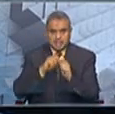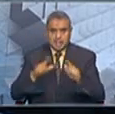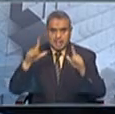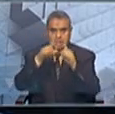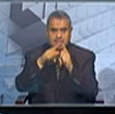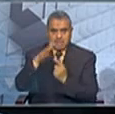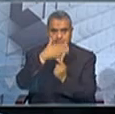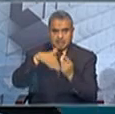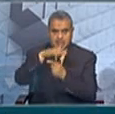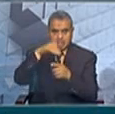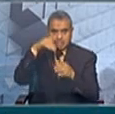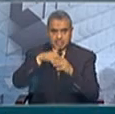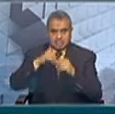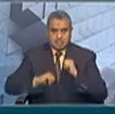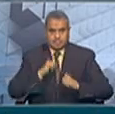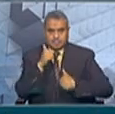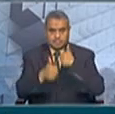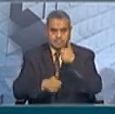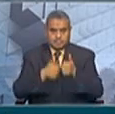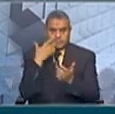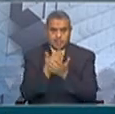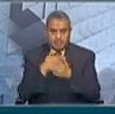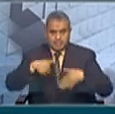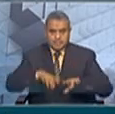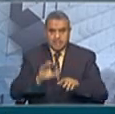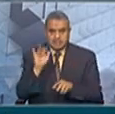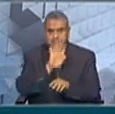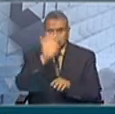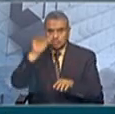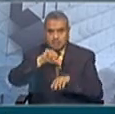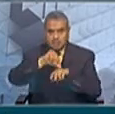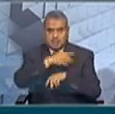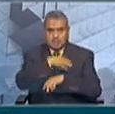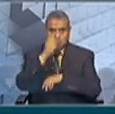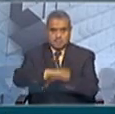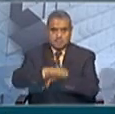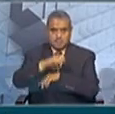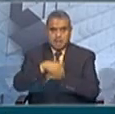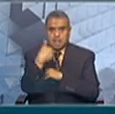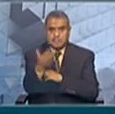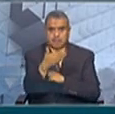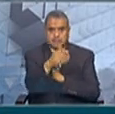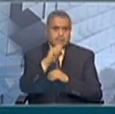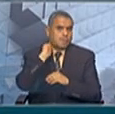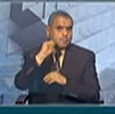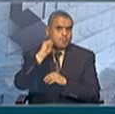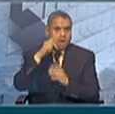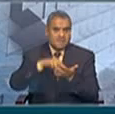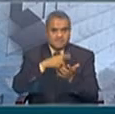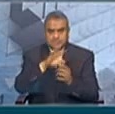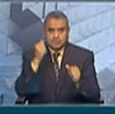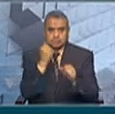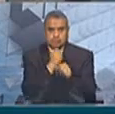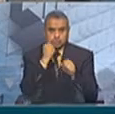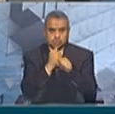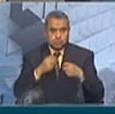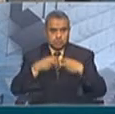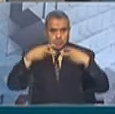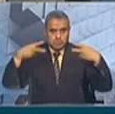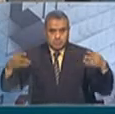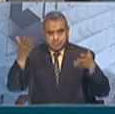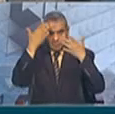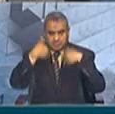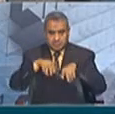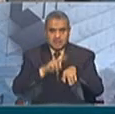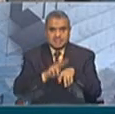وقبول طلبات الترشح لخوض انتخابات مجلس النواب بمقر المحاكم الابتدائية في جميع المحافظات من أعمالها في الثانية